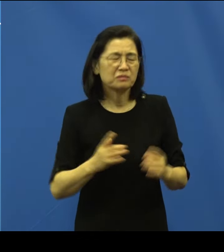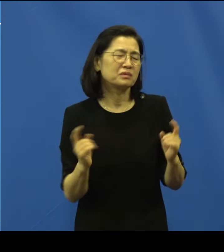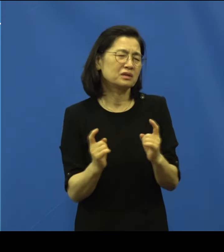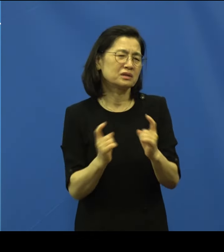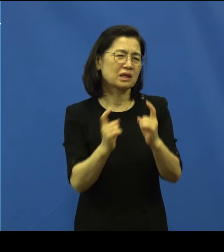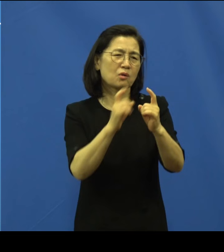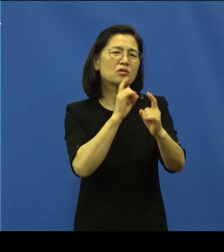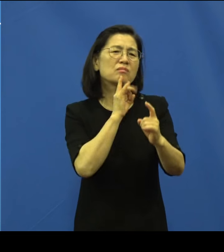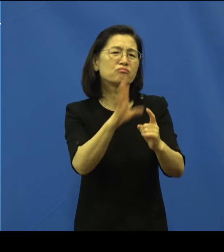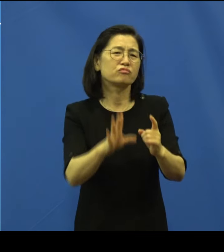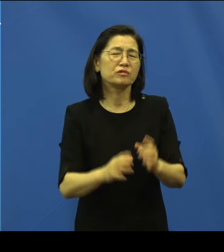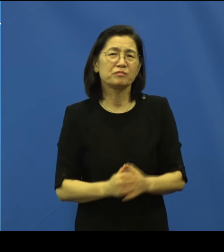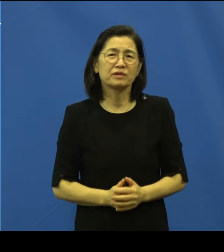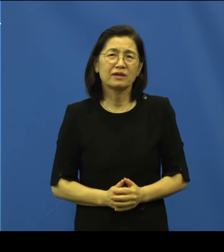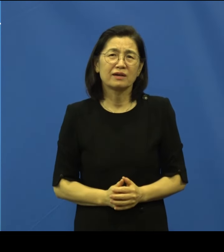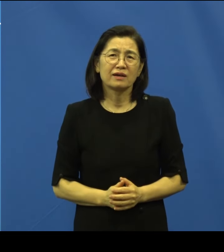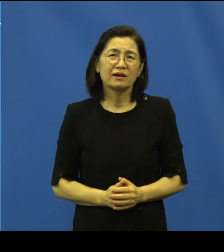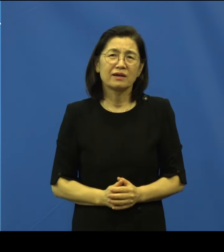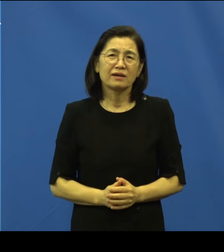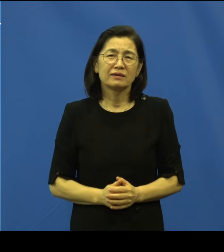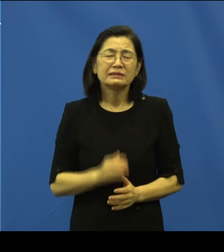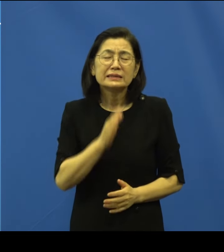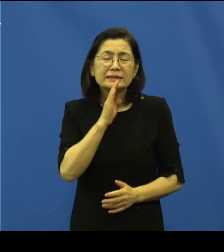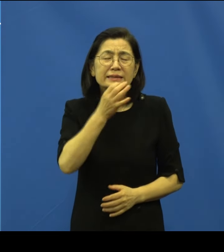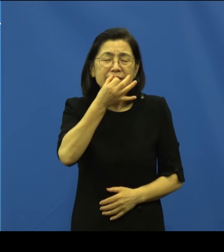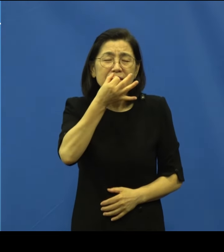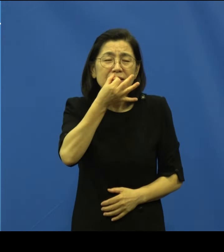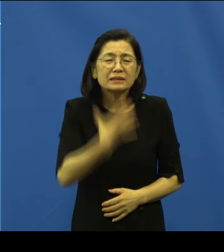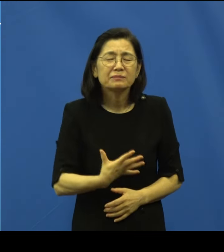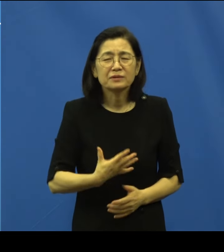힘들어요. 진짜 힘들어요. 다른 거보다 진짜 힘들어.